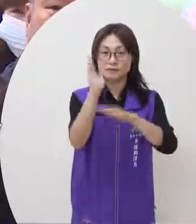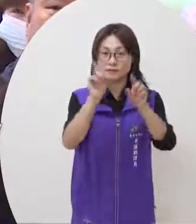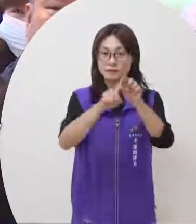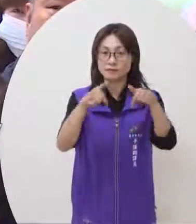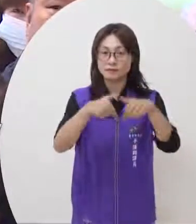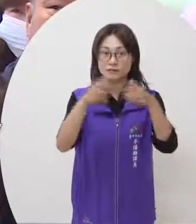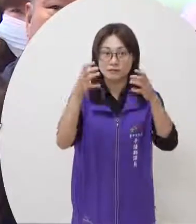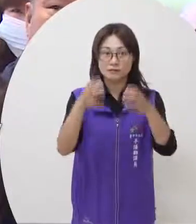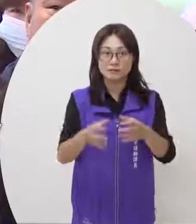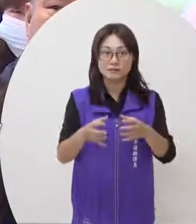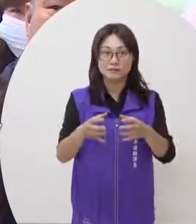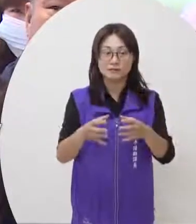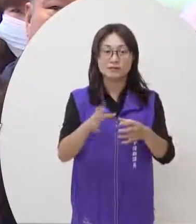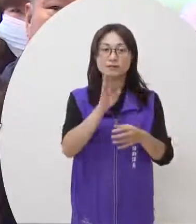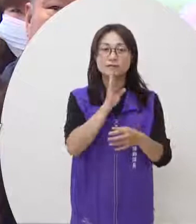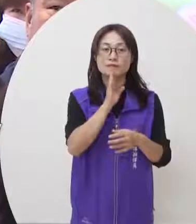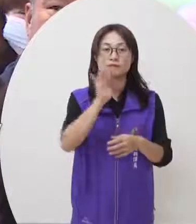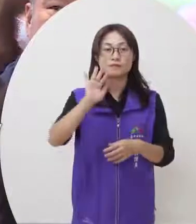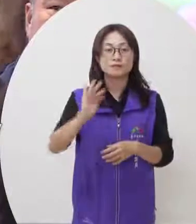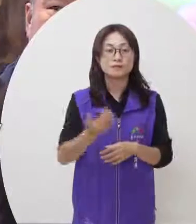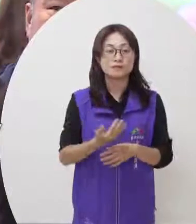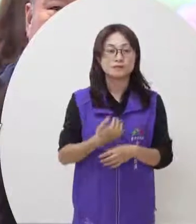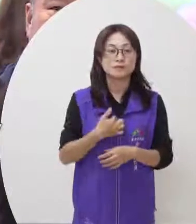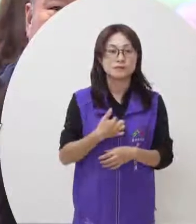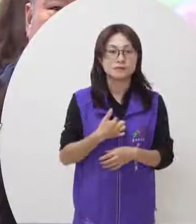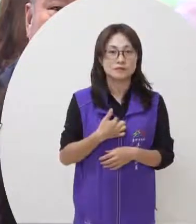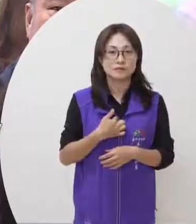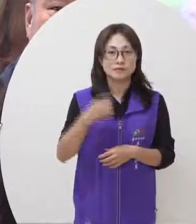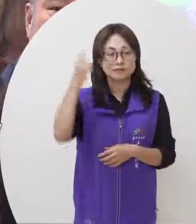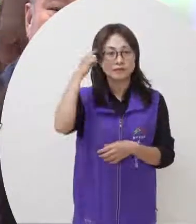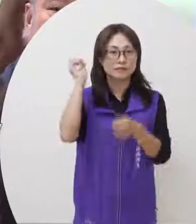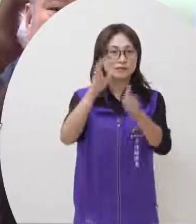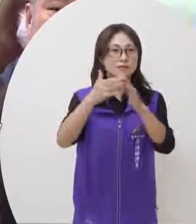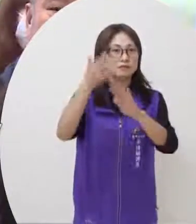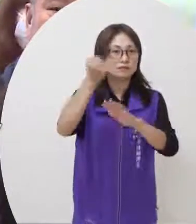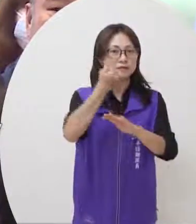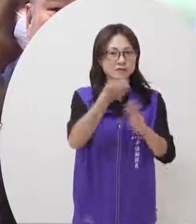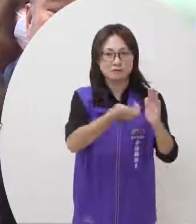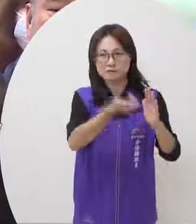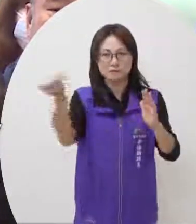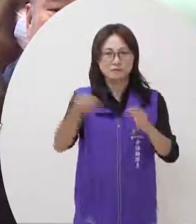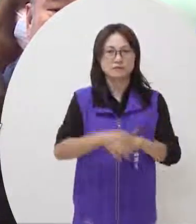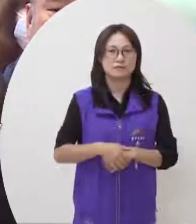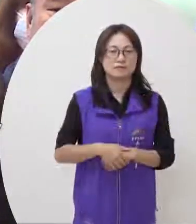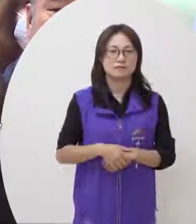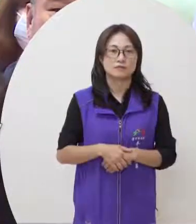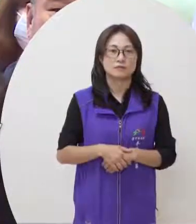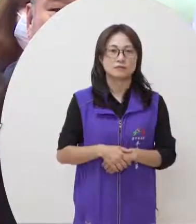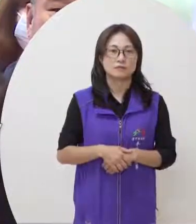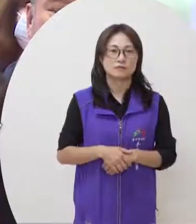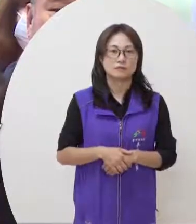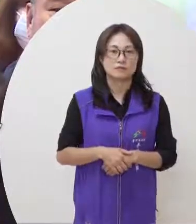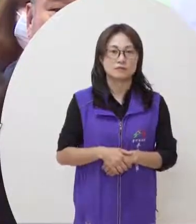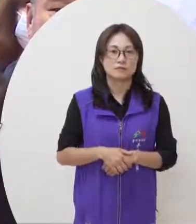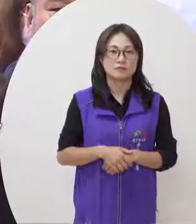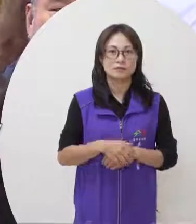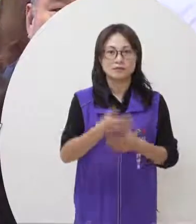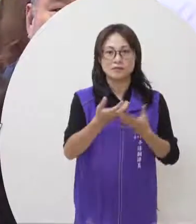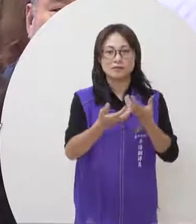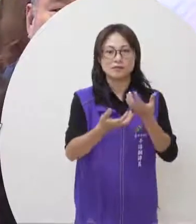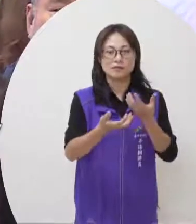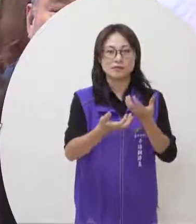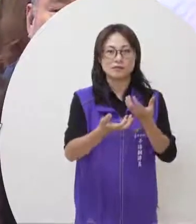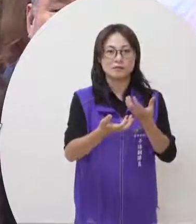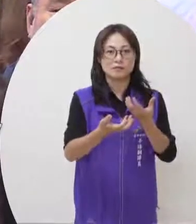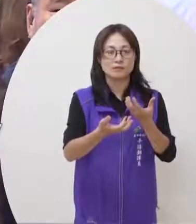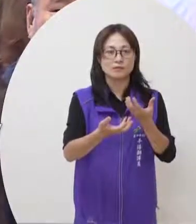是火化厂建议市长可以迁移，因为火化厂在我们这个住宅区